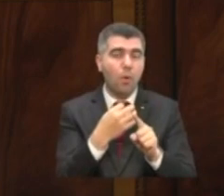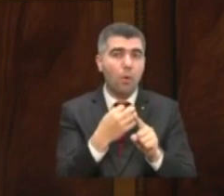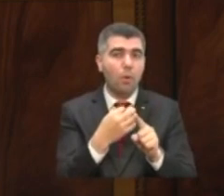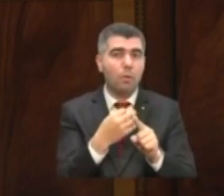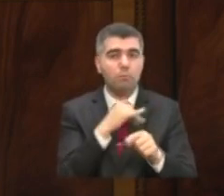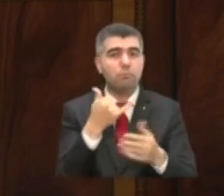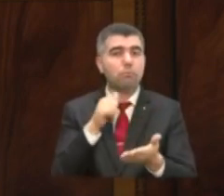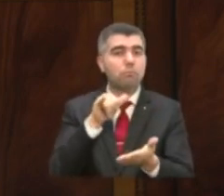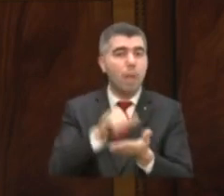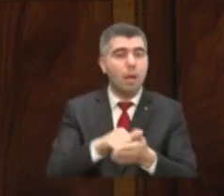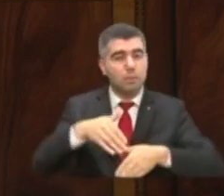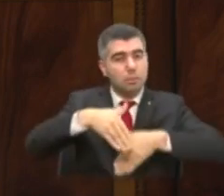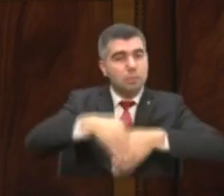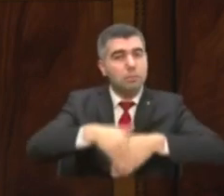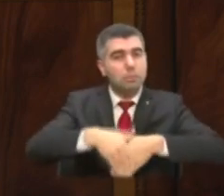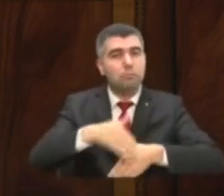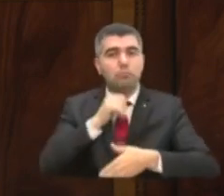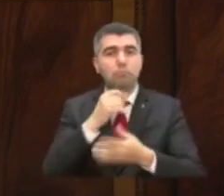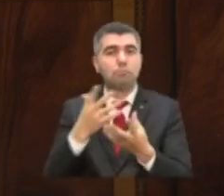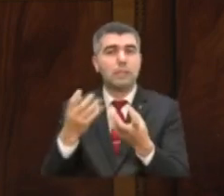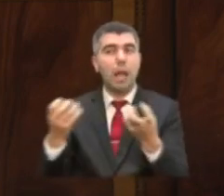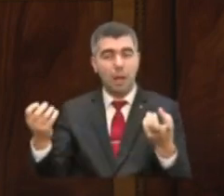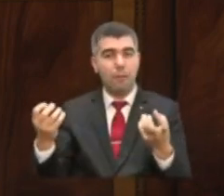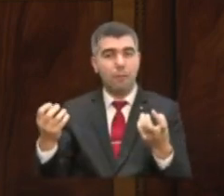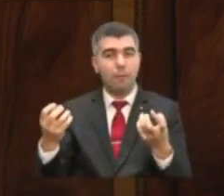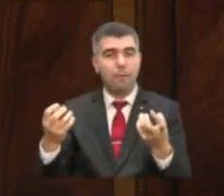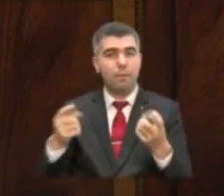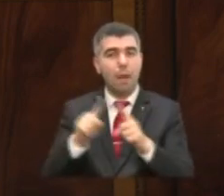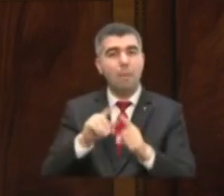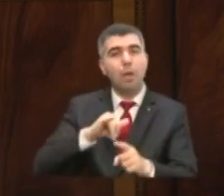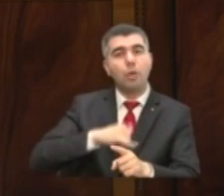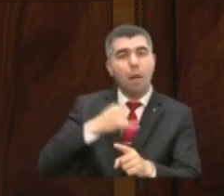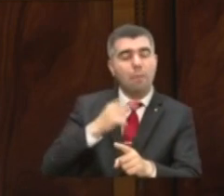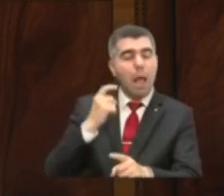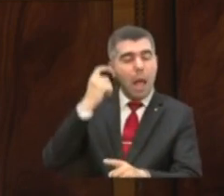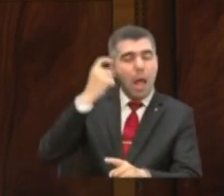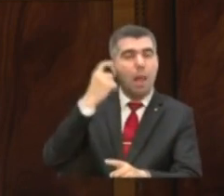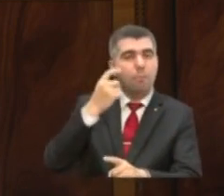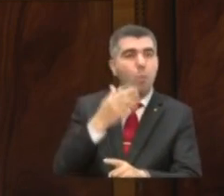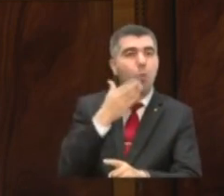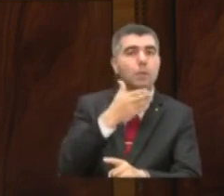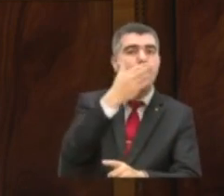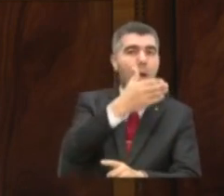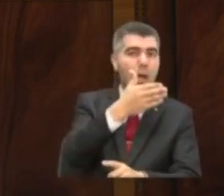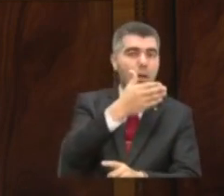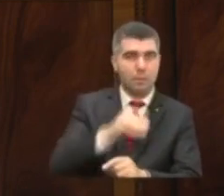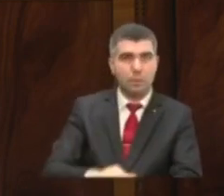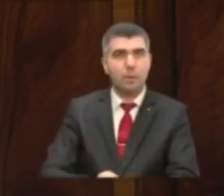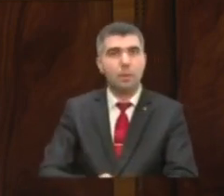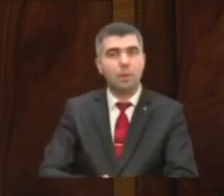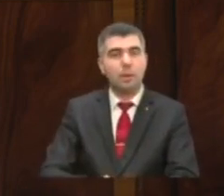فيها آمال وطموحات الشباب المهاجرين الذين يحلمون بغد أفضل. سؤال الانتماء أيضا